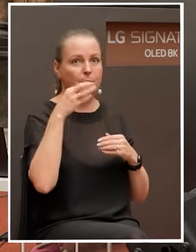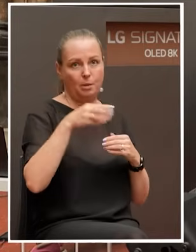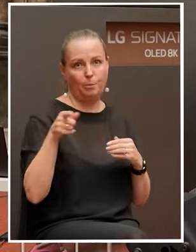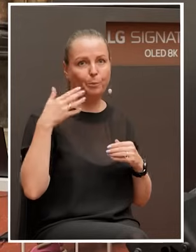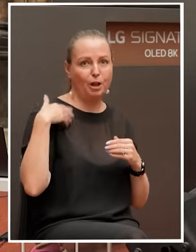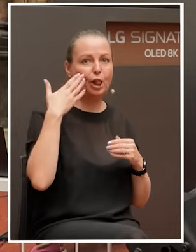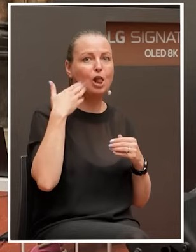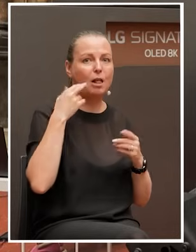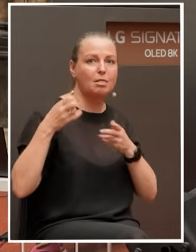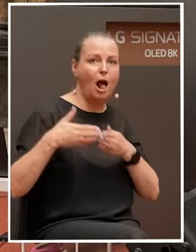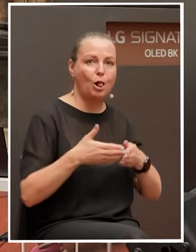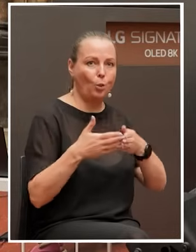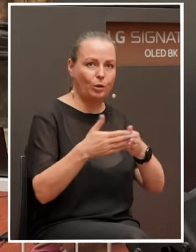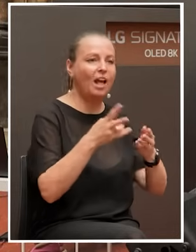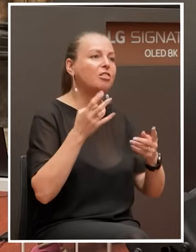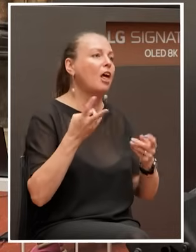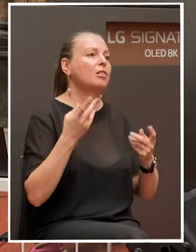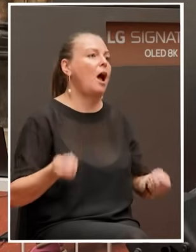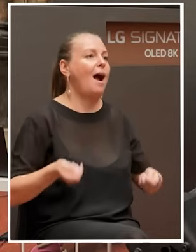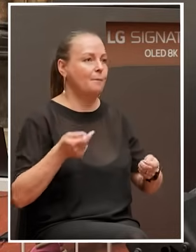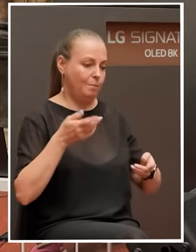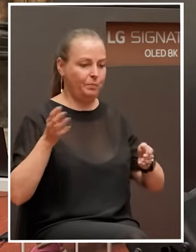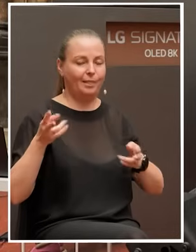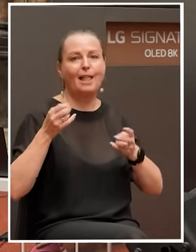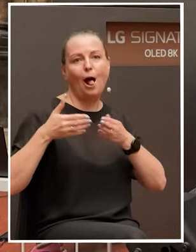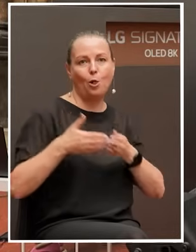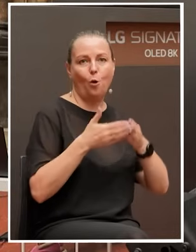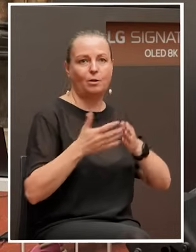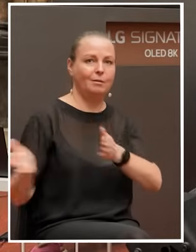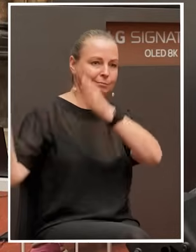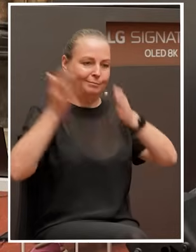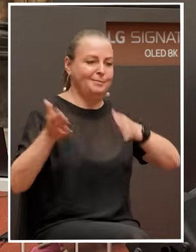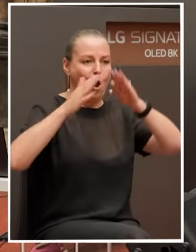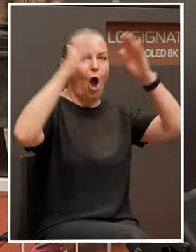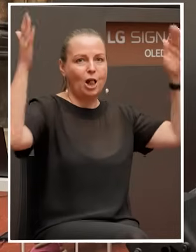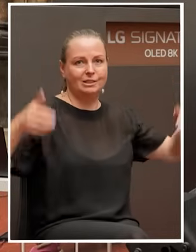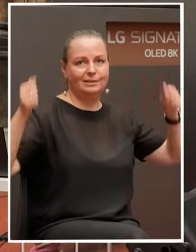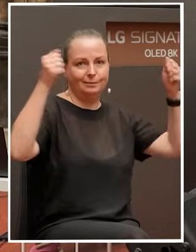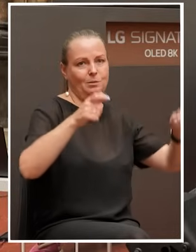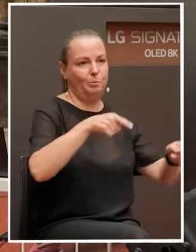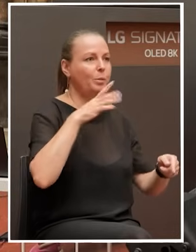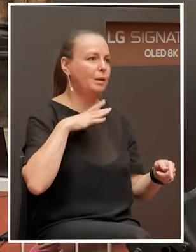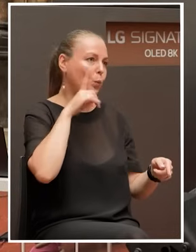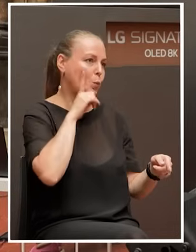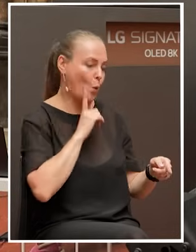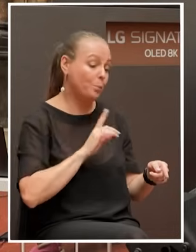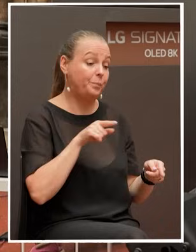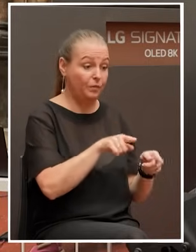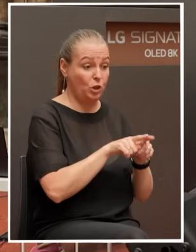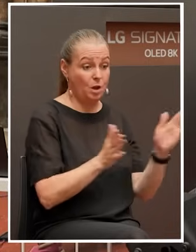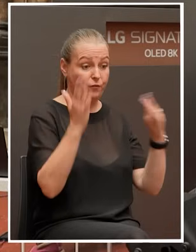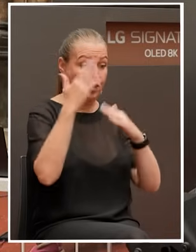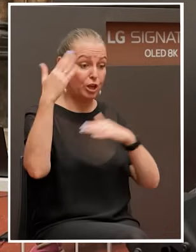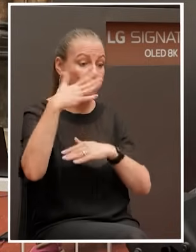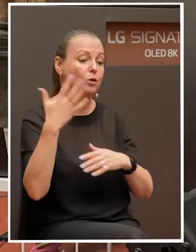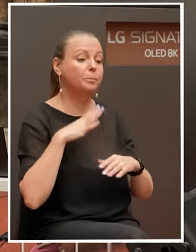проще не катить на тачке холсты, а просто плыть. И вот эти вещи, которые были